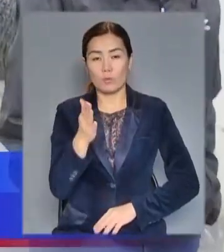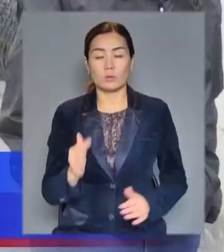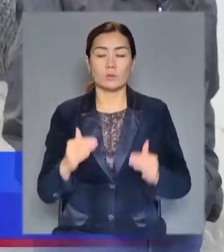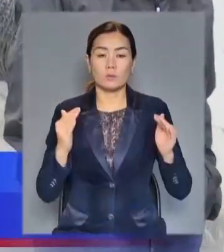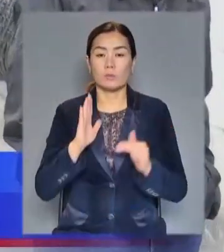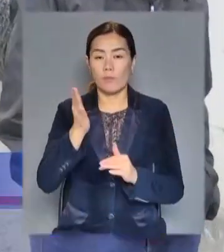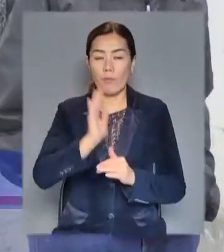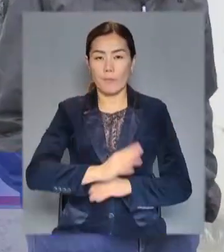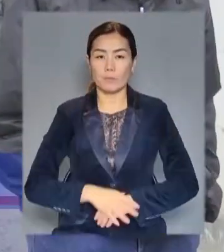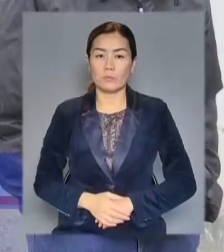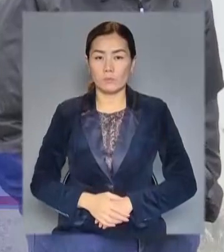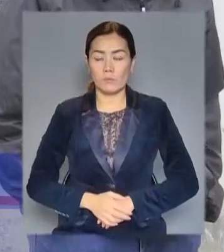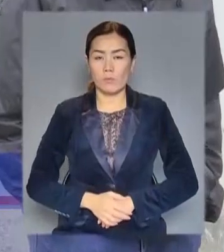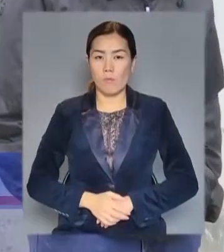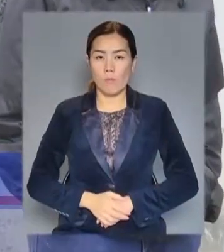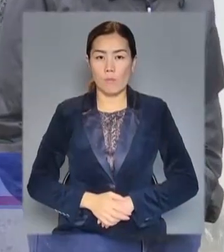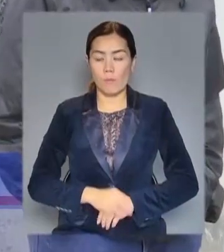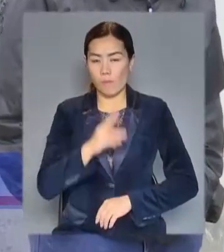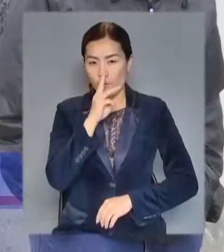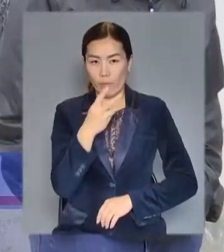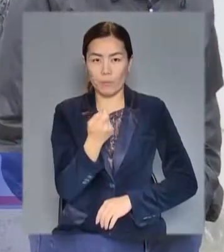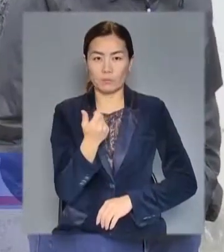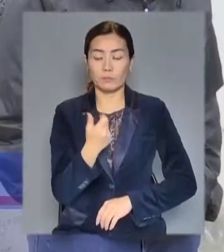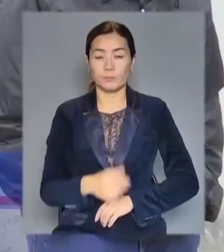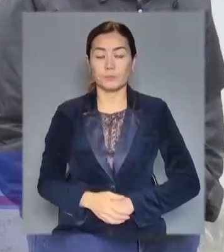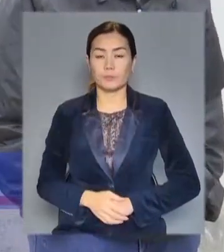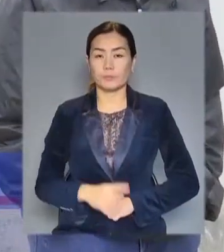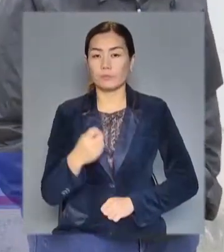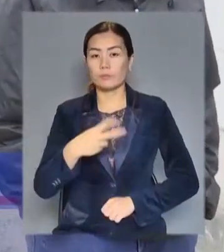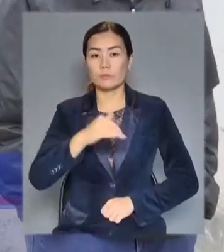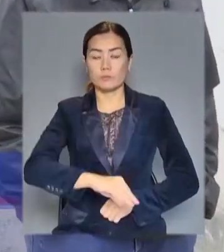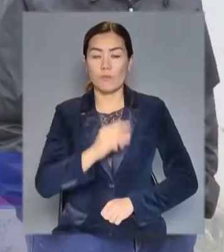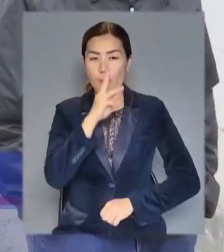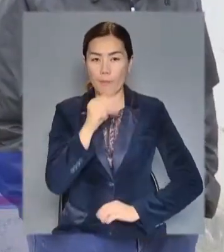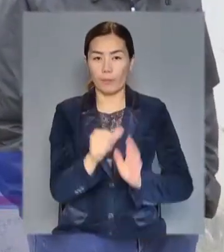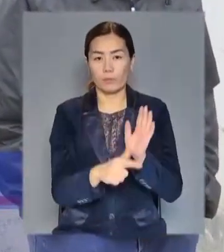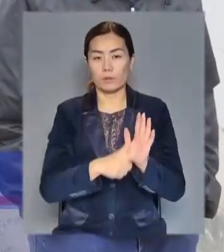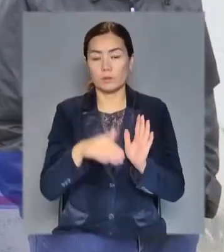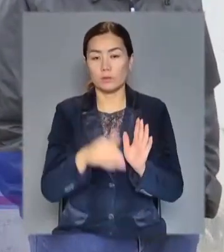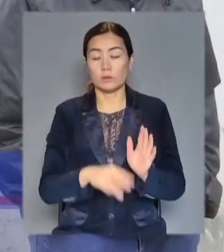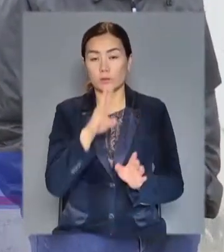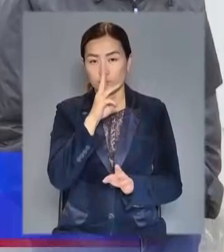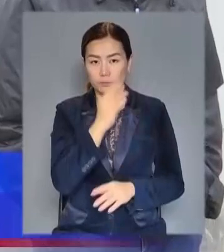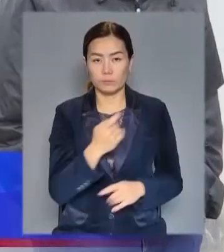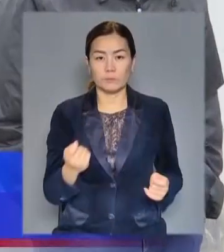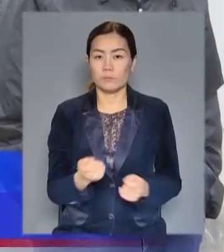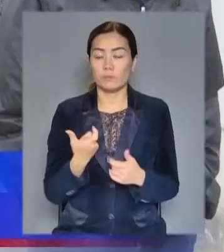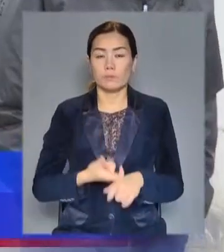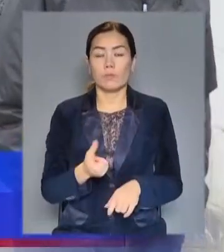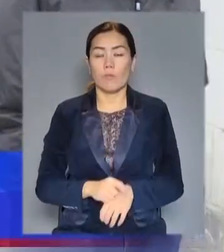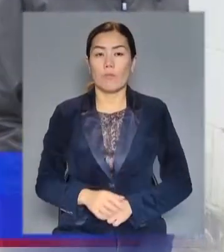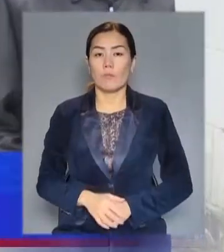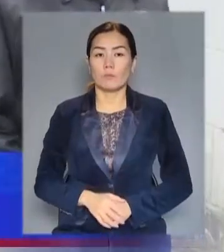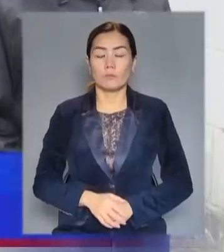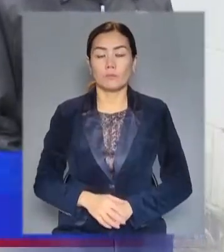алып отырған 20 мың ақша. Дворниктерге айтсақ, олар дворниктер вообще 60-70 мың, мына кемпірлерде.